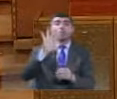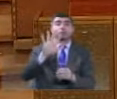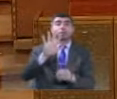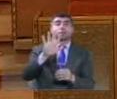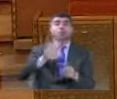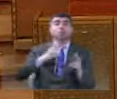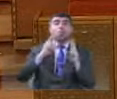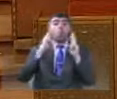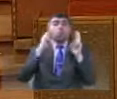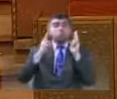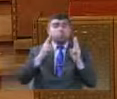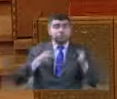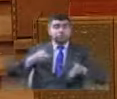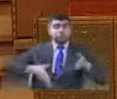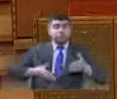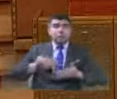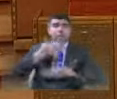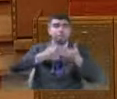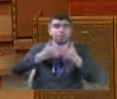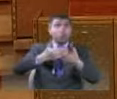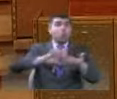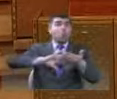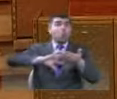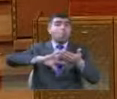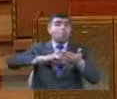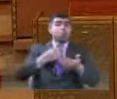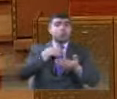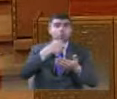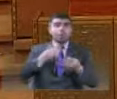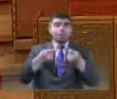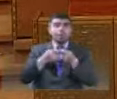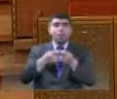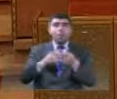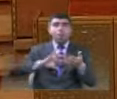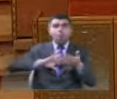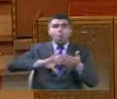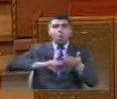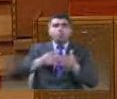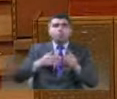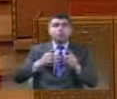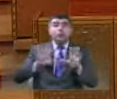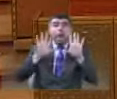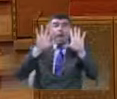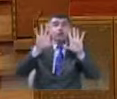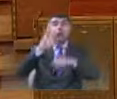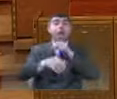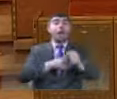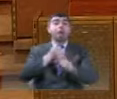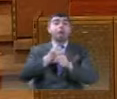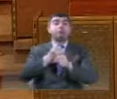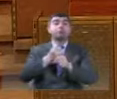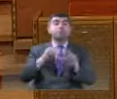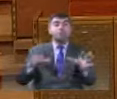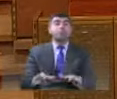السريعة، الطرق السيارة، وحددنا واحد العدد ديال المحاور طبعا الحال حنا نعده العشر سنوات المقبلة غنحدوا فيها الأولويات.